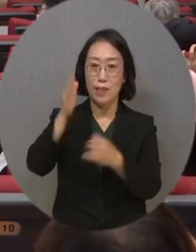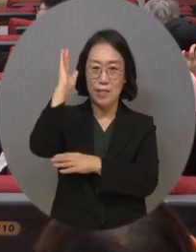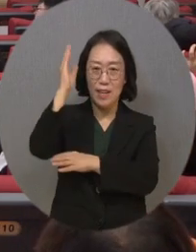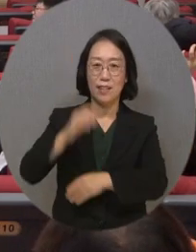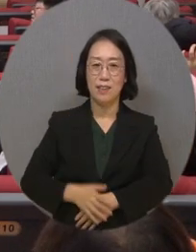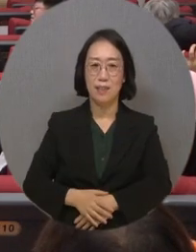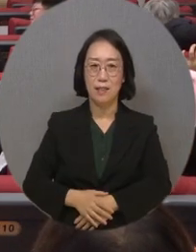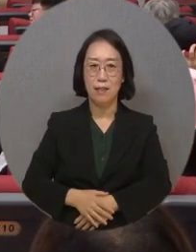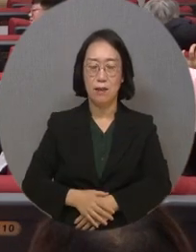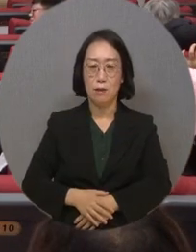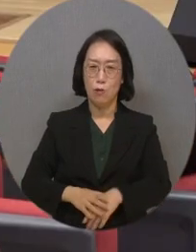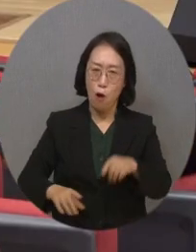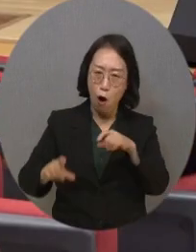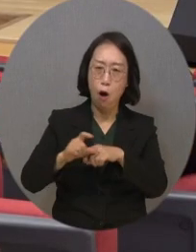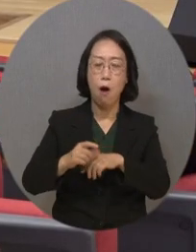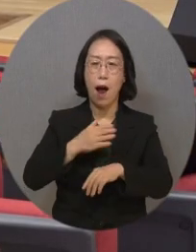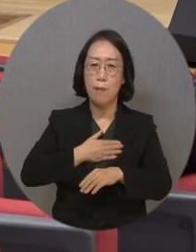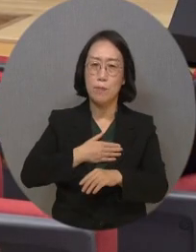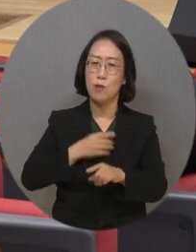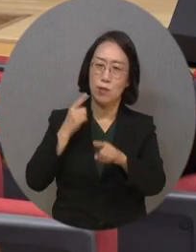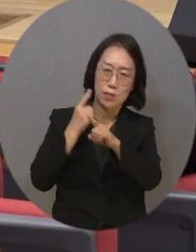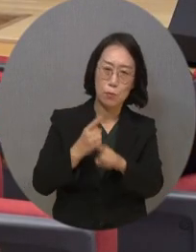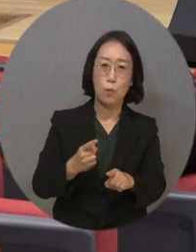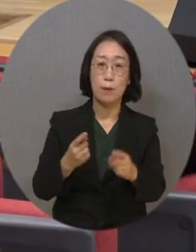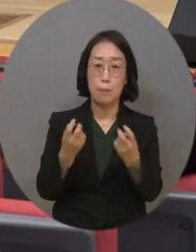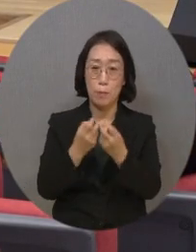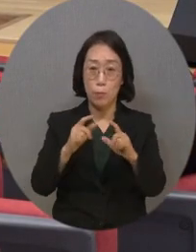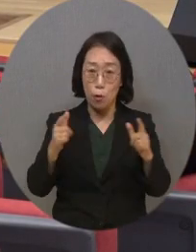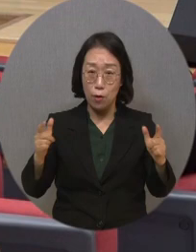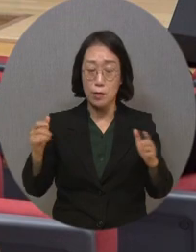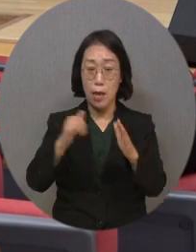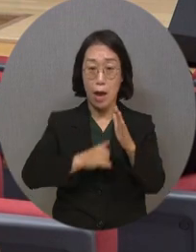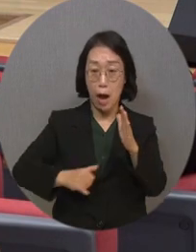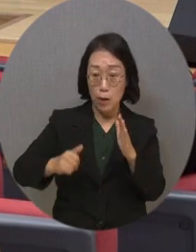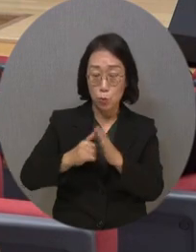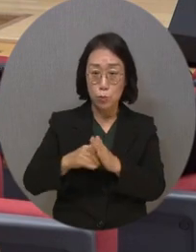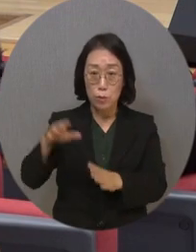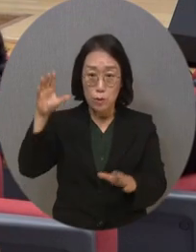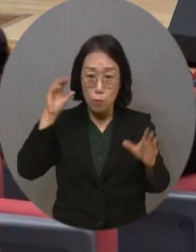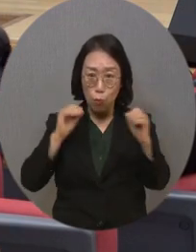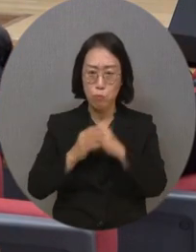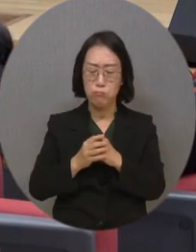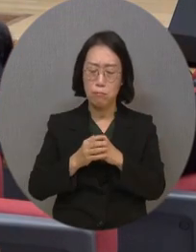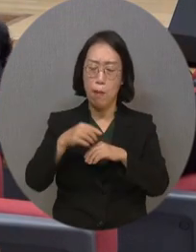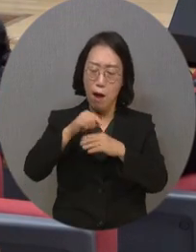번아웃 극복하기 감정 코칭은 참가 장애인 가족들이 서로의 고된 마음을